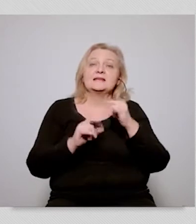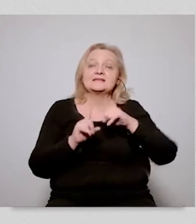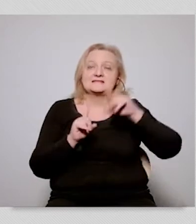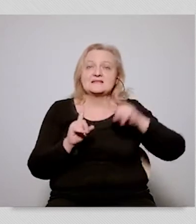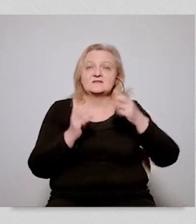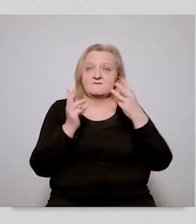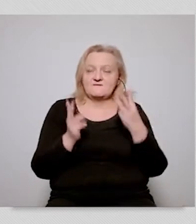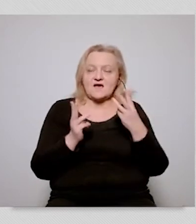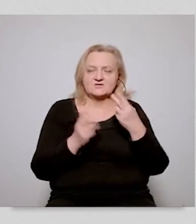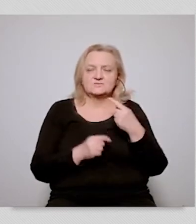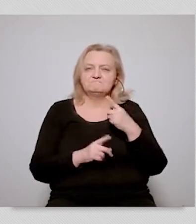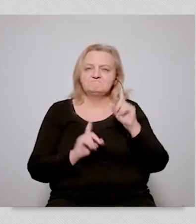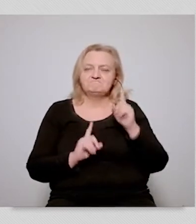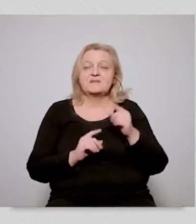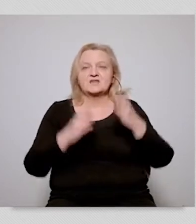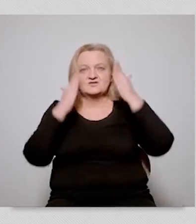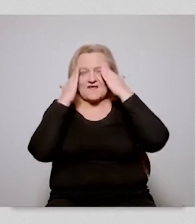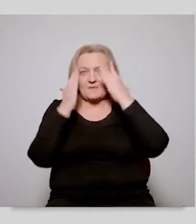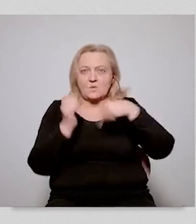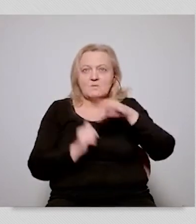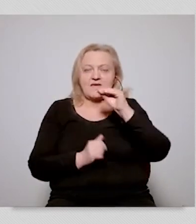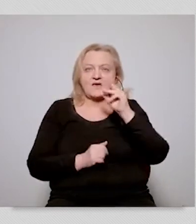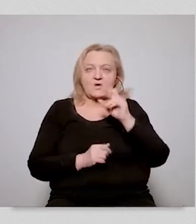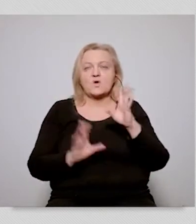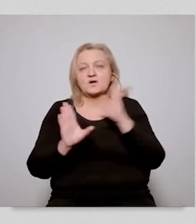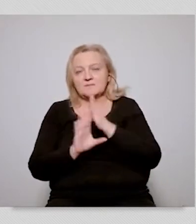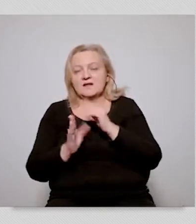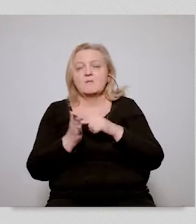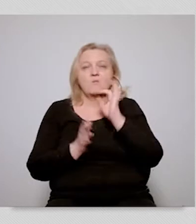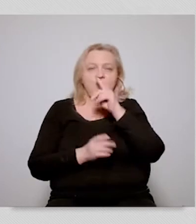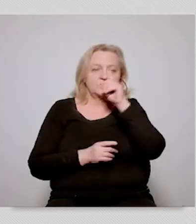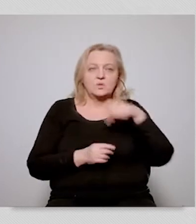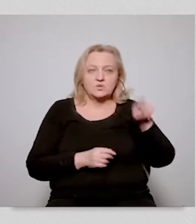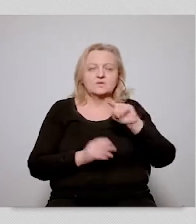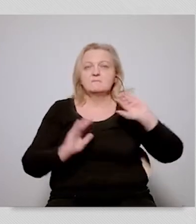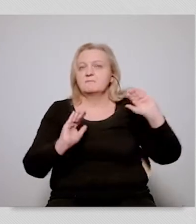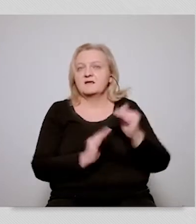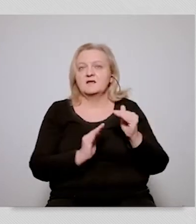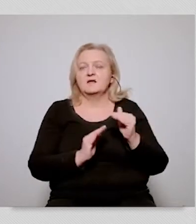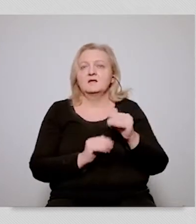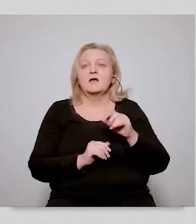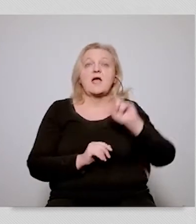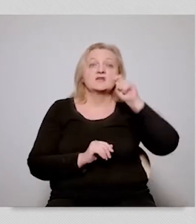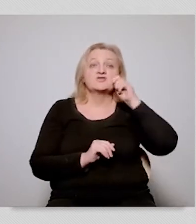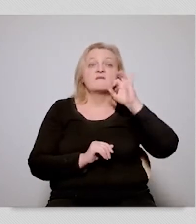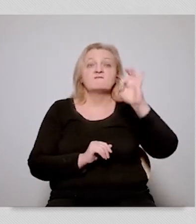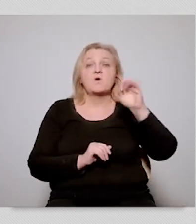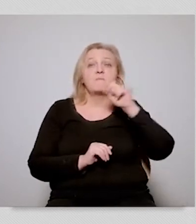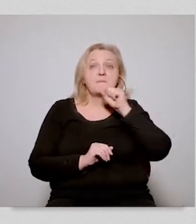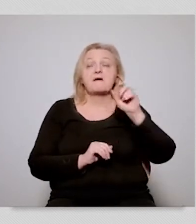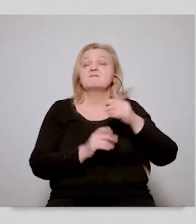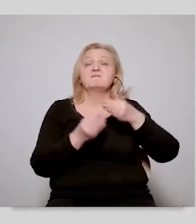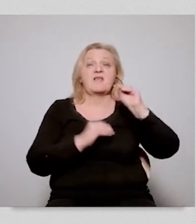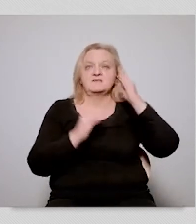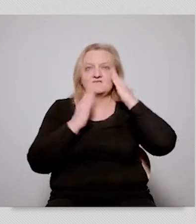istotne spostrzeżenie, że świadomość akurat ekologiczna i klimatyczna wśród młodych ludzi jest mniejsza niż u ich dziadków, więc to jest